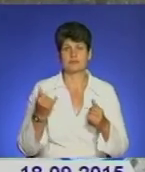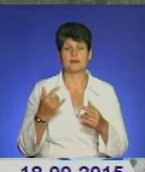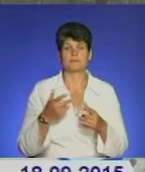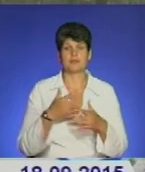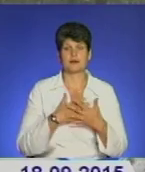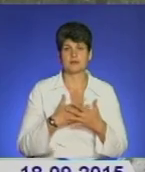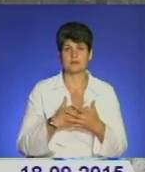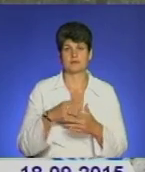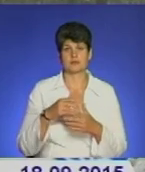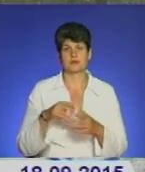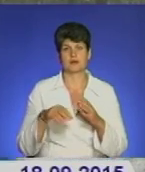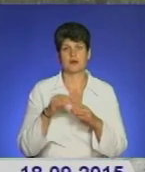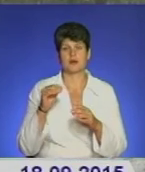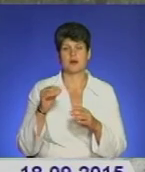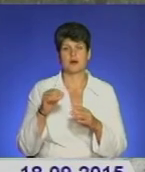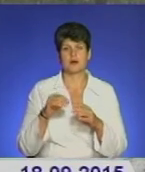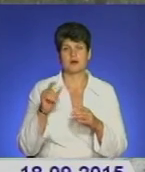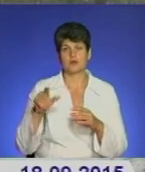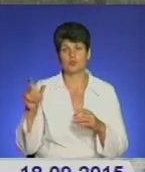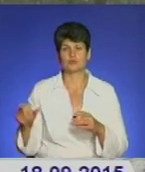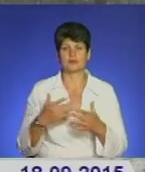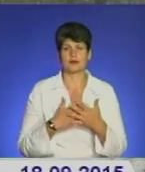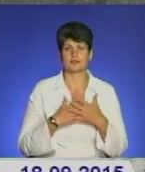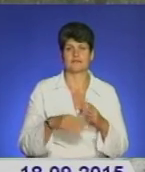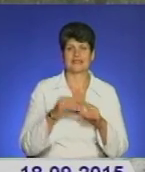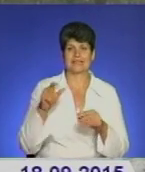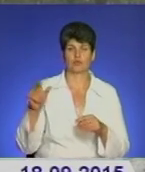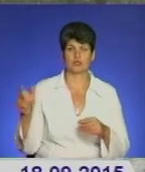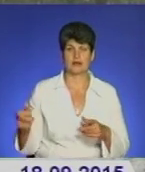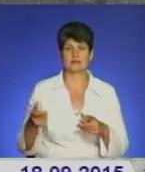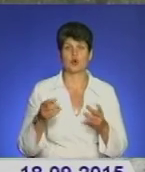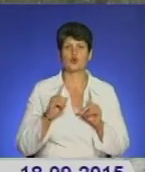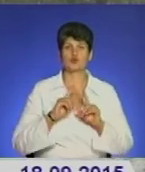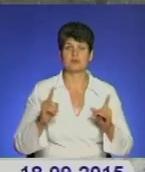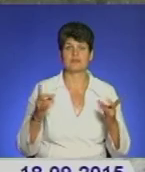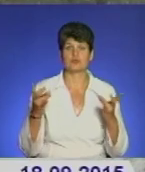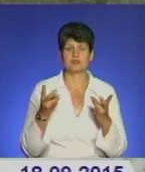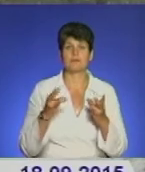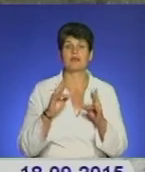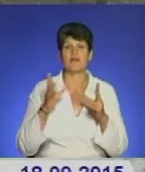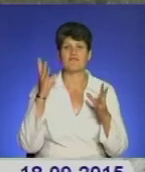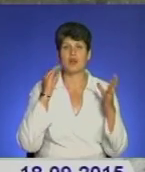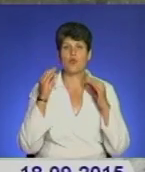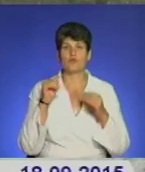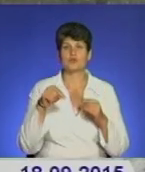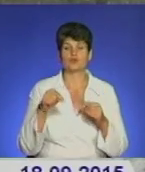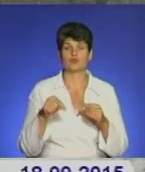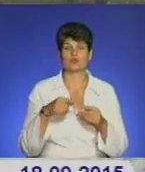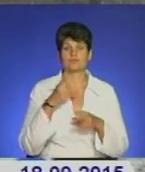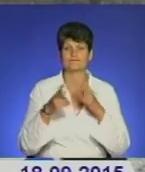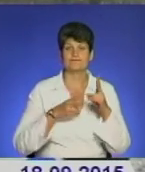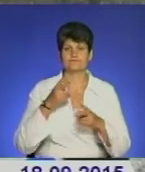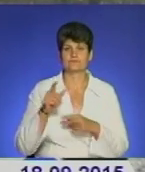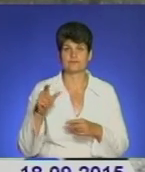мешканці і там, де більш активні депутати. Потреби людей з особливими потребами як враховуються тут, бо нарікають